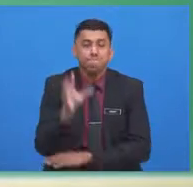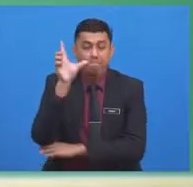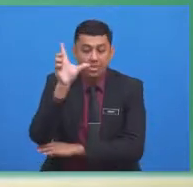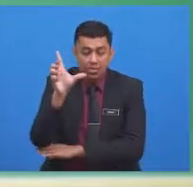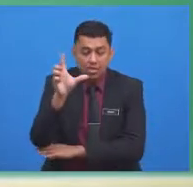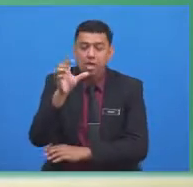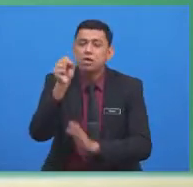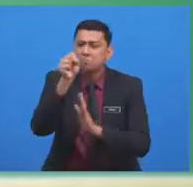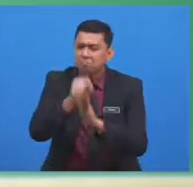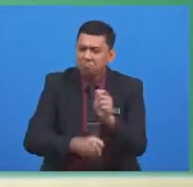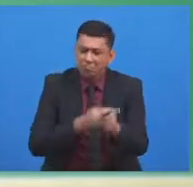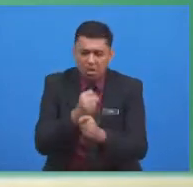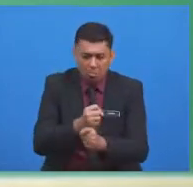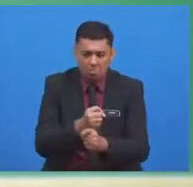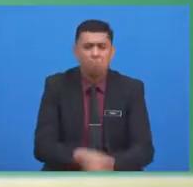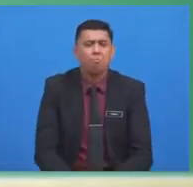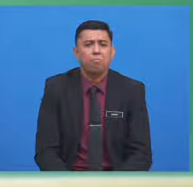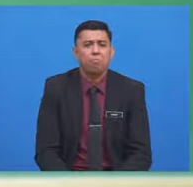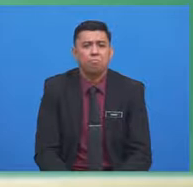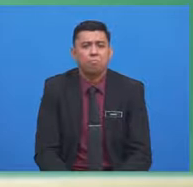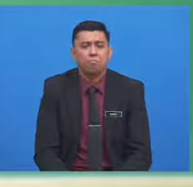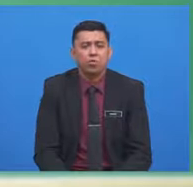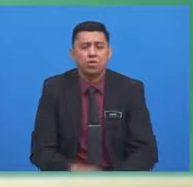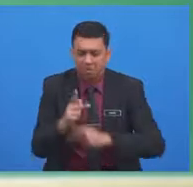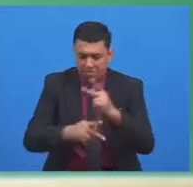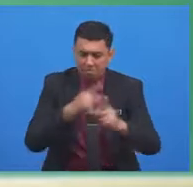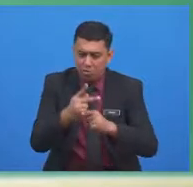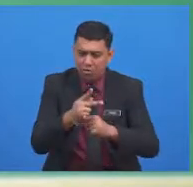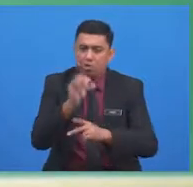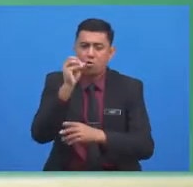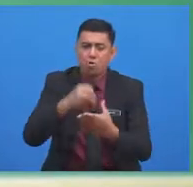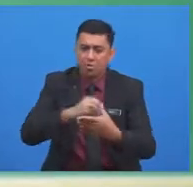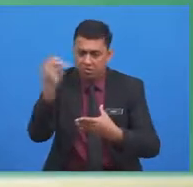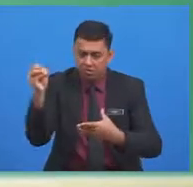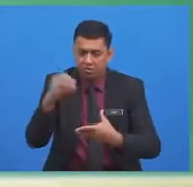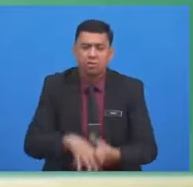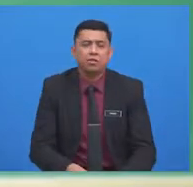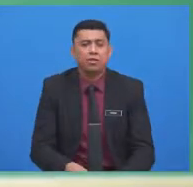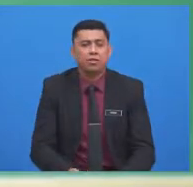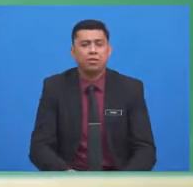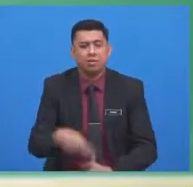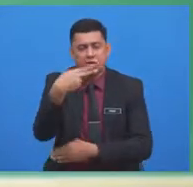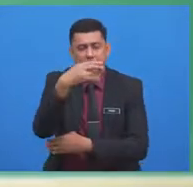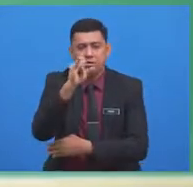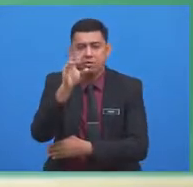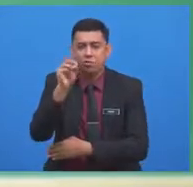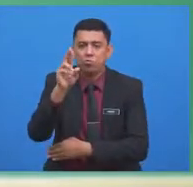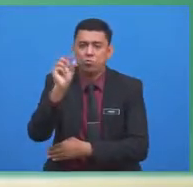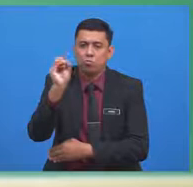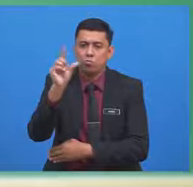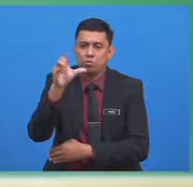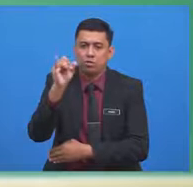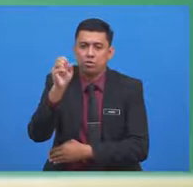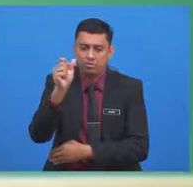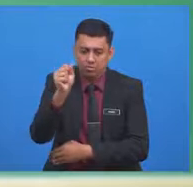lembap menjadikan proses larutan, pengoksidaan, hidrolisis dan penghidratan berlaku